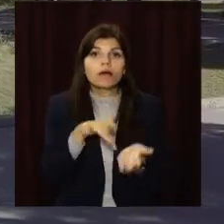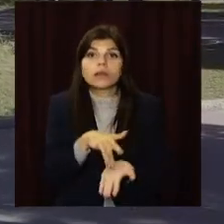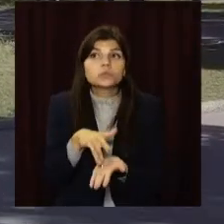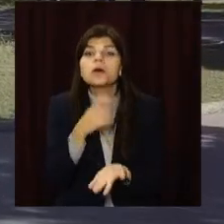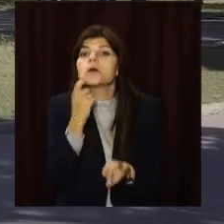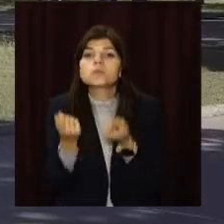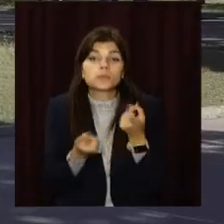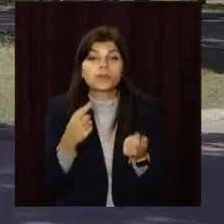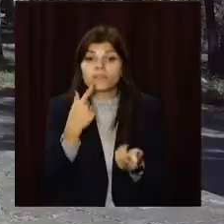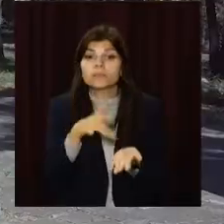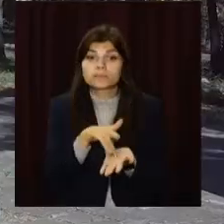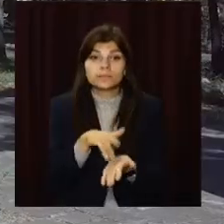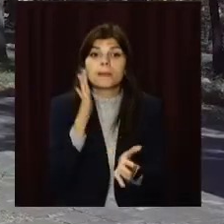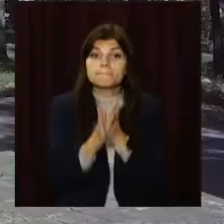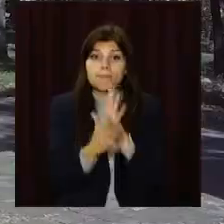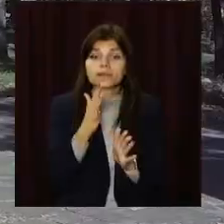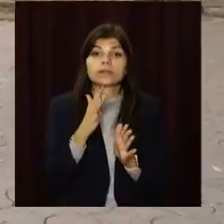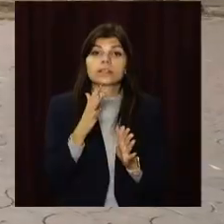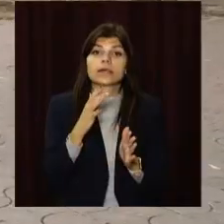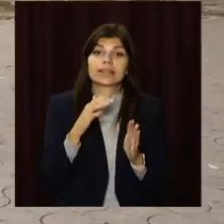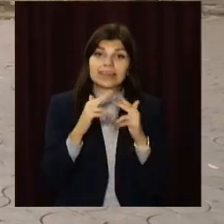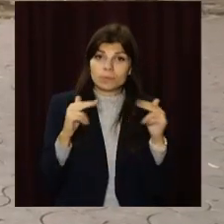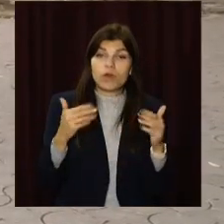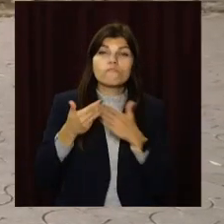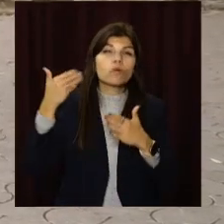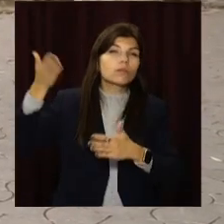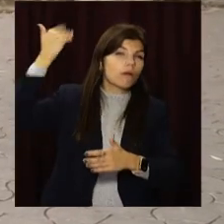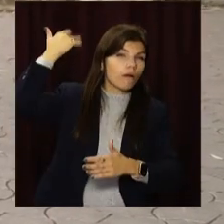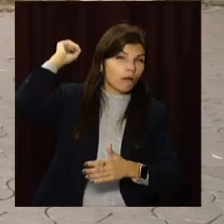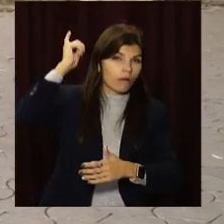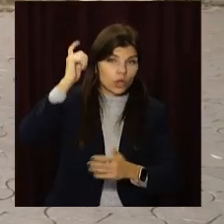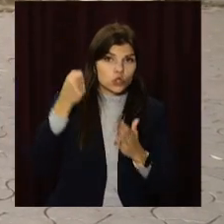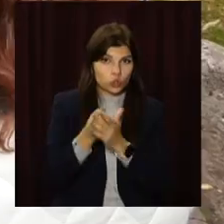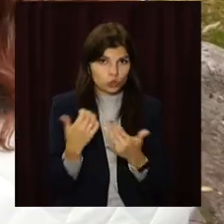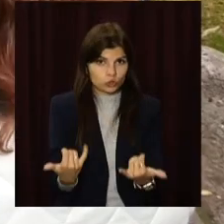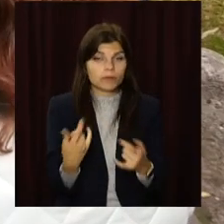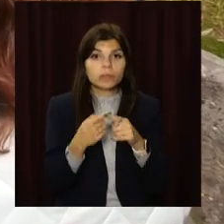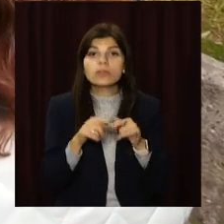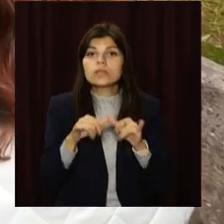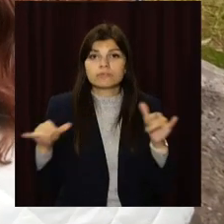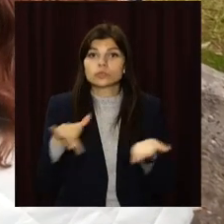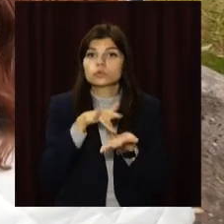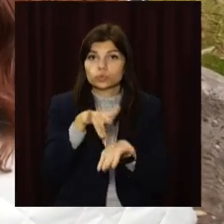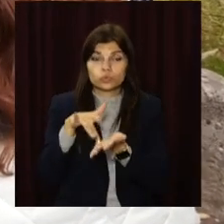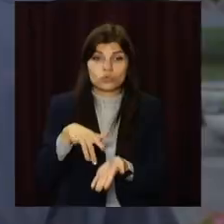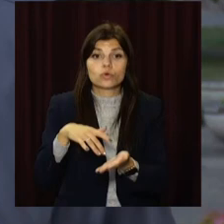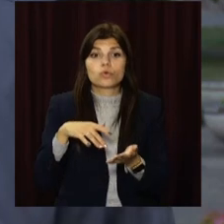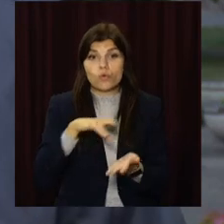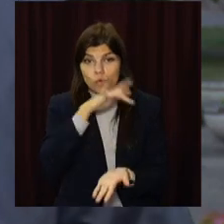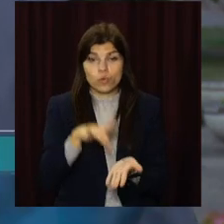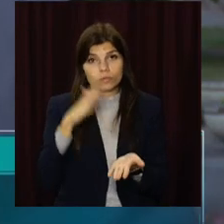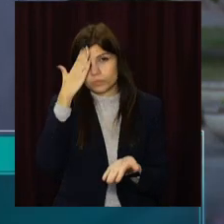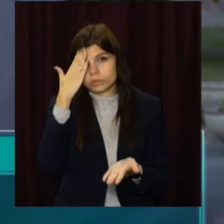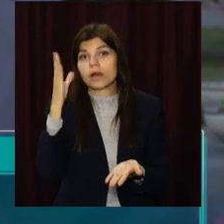маршрут отримав назву «Парки Дніпра від минулого до сьогодення». Головна його мета – розвиток туристичного потенціалу міста.